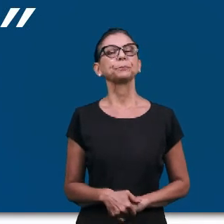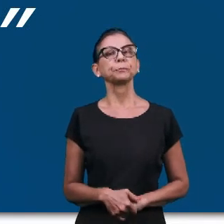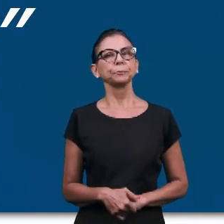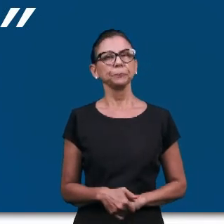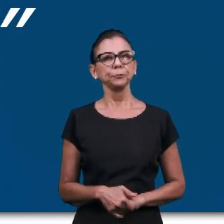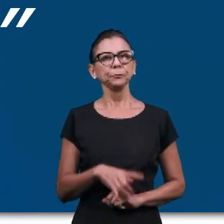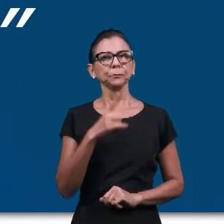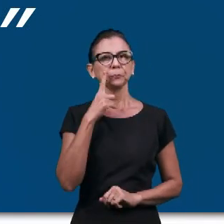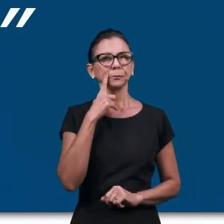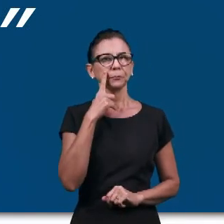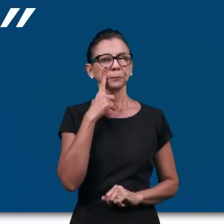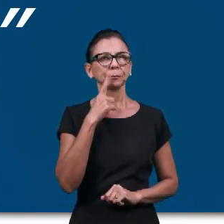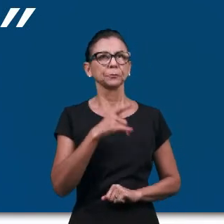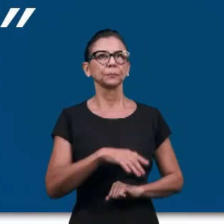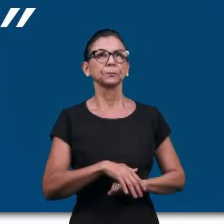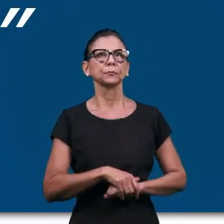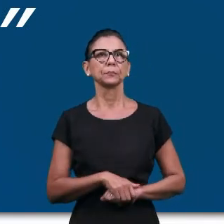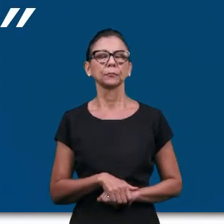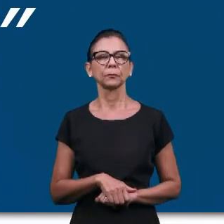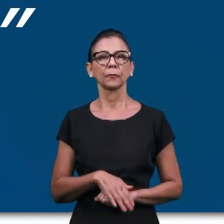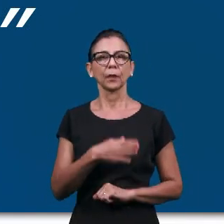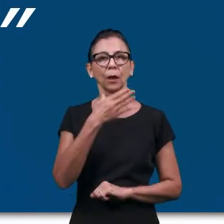5 главе, 13 стих.